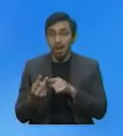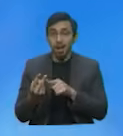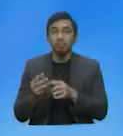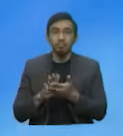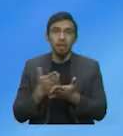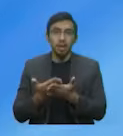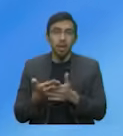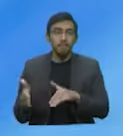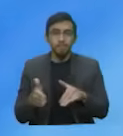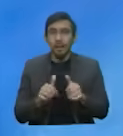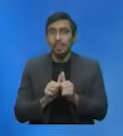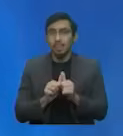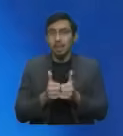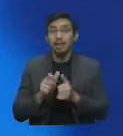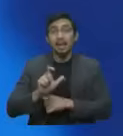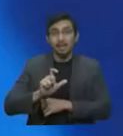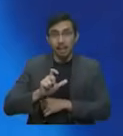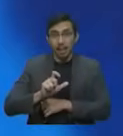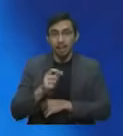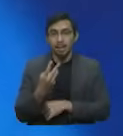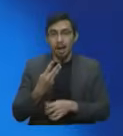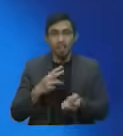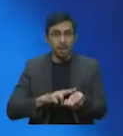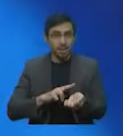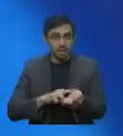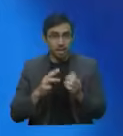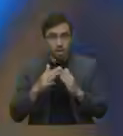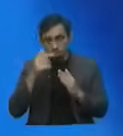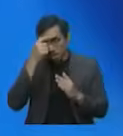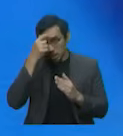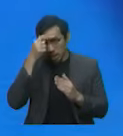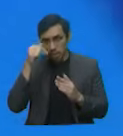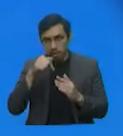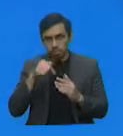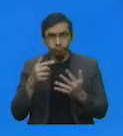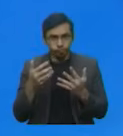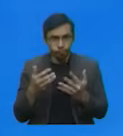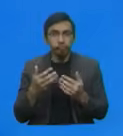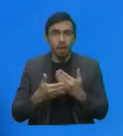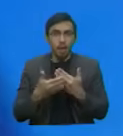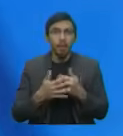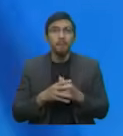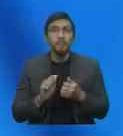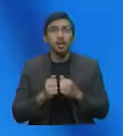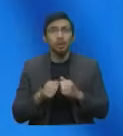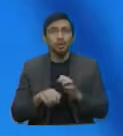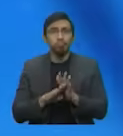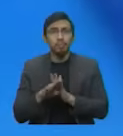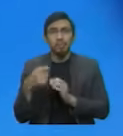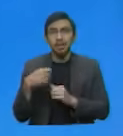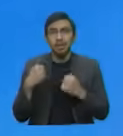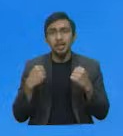kasus, 2 diantaranya meninggal dunia. Sementara di Tangerang Selatan, 3 pasien dirawat di rumah sakit. Meski kasus meningkat, Menteri Kesehatan